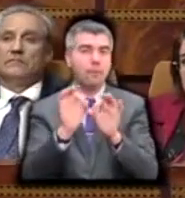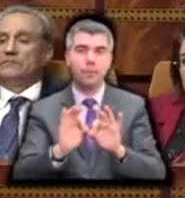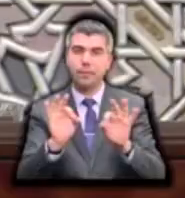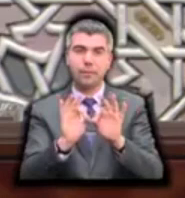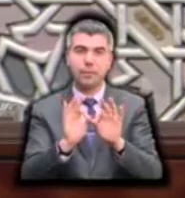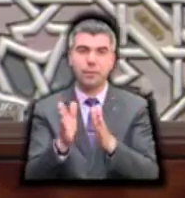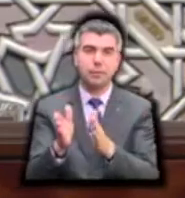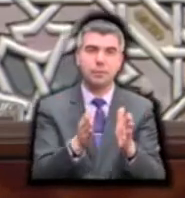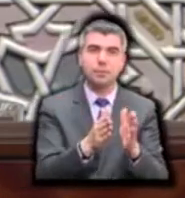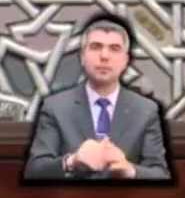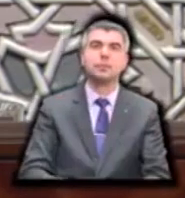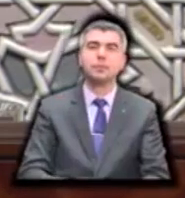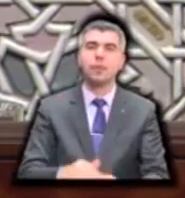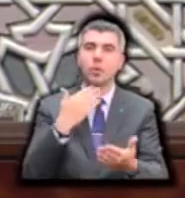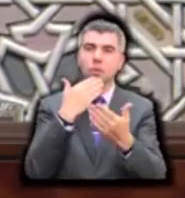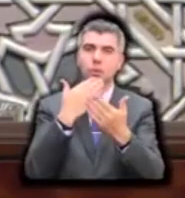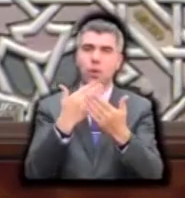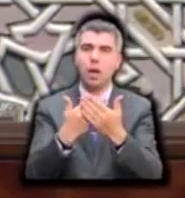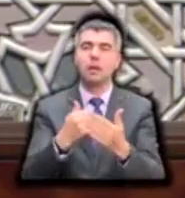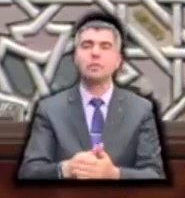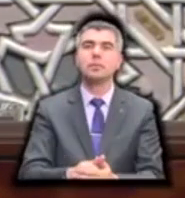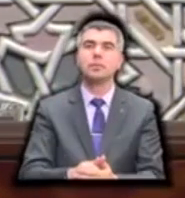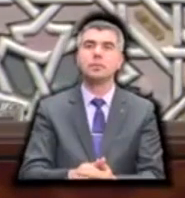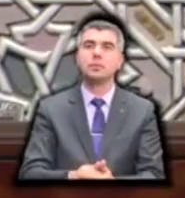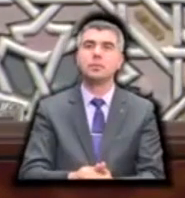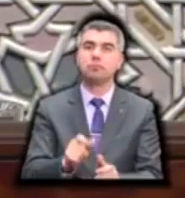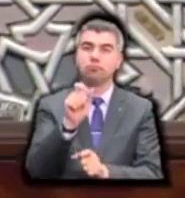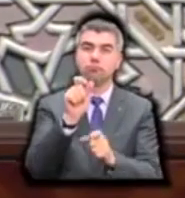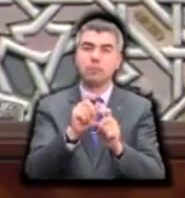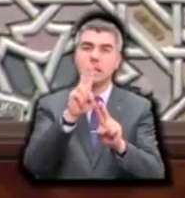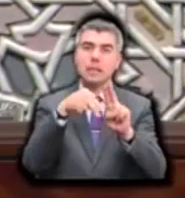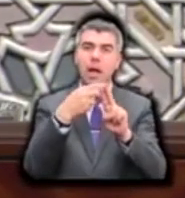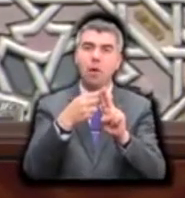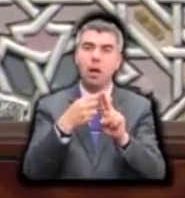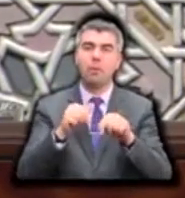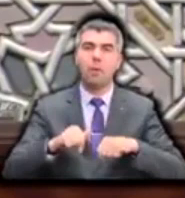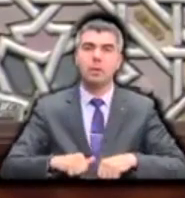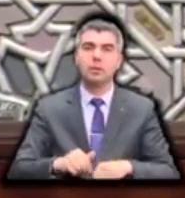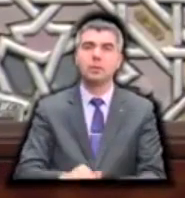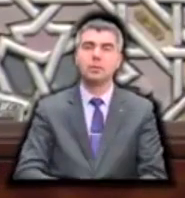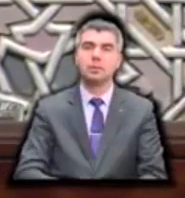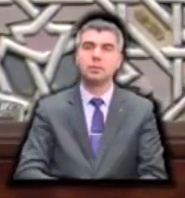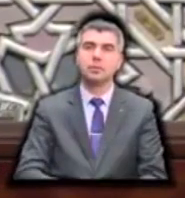الوزيرة. شكرا. هل هناك تعقيب إضافي؟ جواب السيدة الوزيرة.